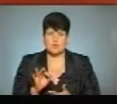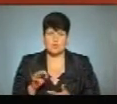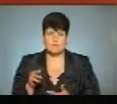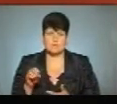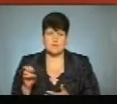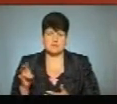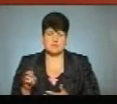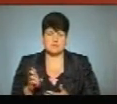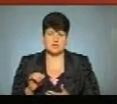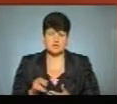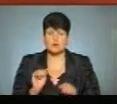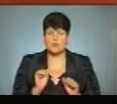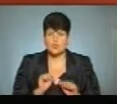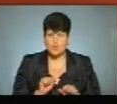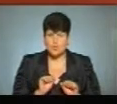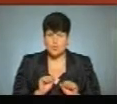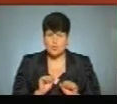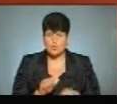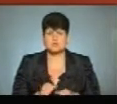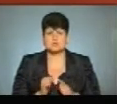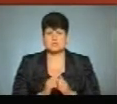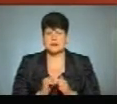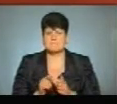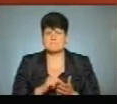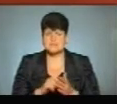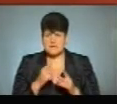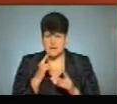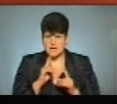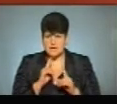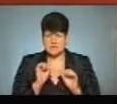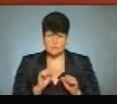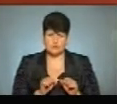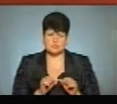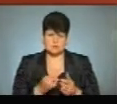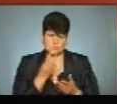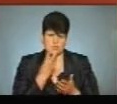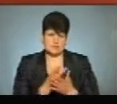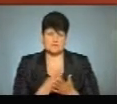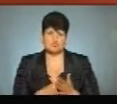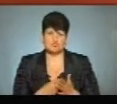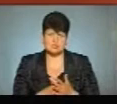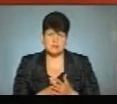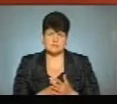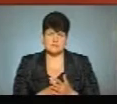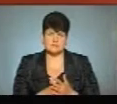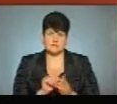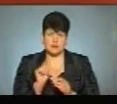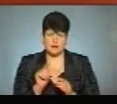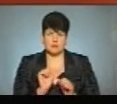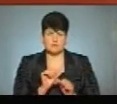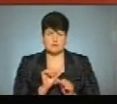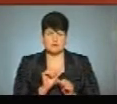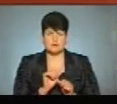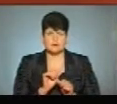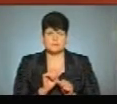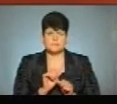Budget, де може кожна міська рада свій бюджет висвітлювати просто кліком, переходячи там на сайті, залишати лінк